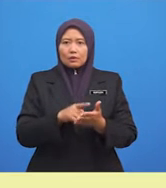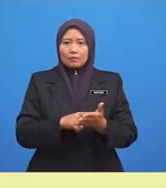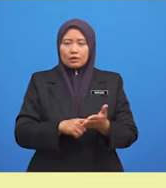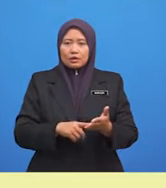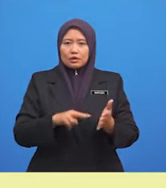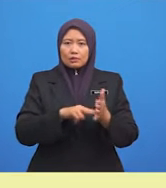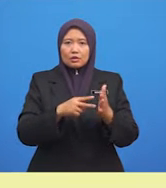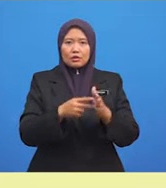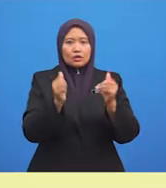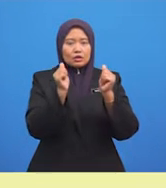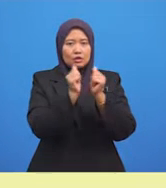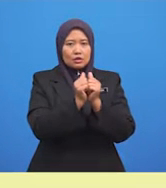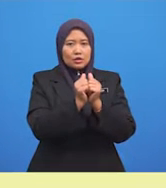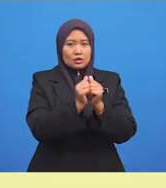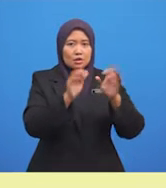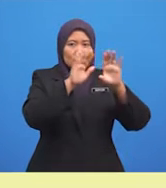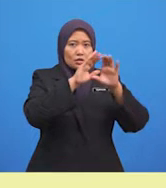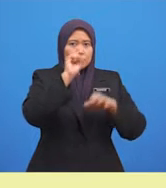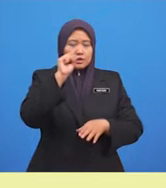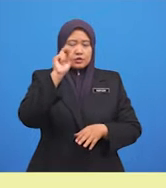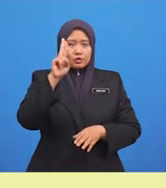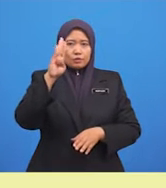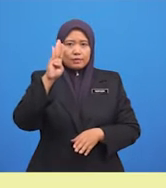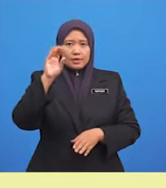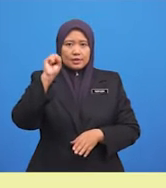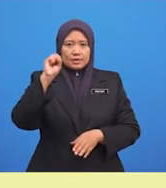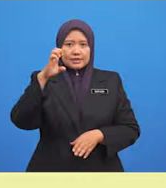Apakah yang dimaksudkan dengan subset?